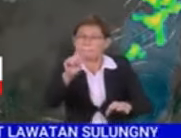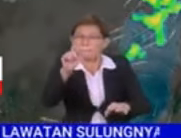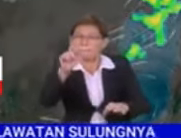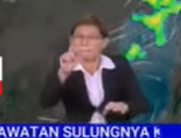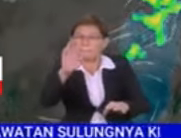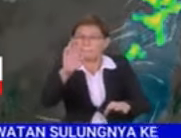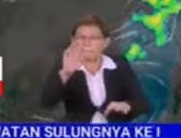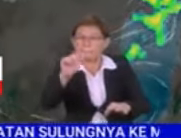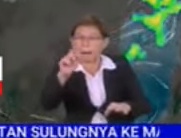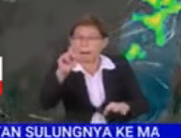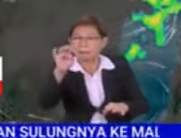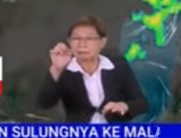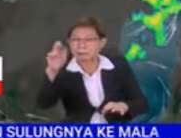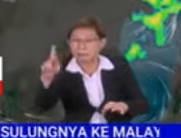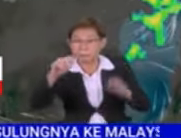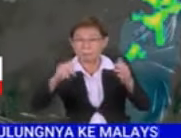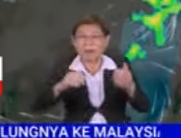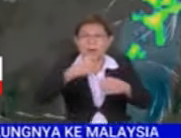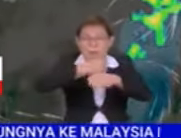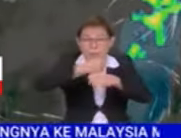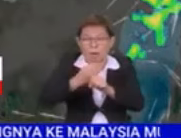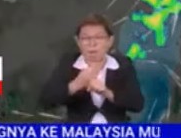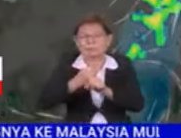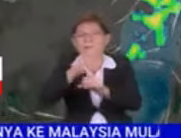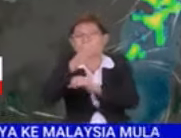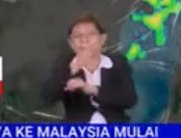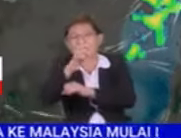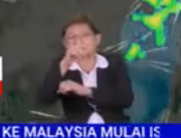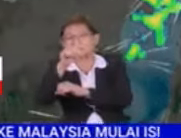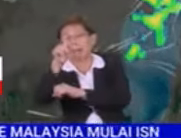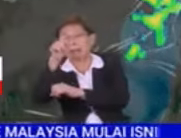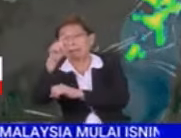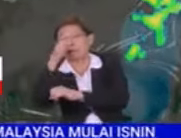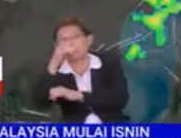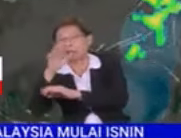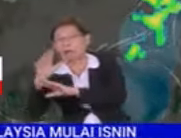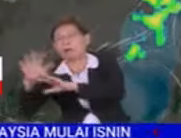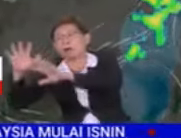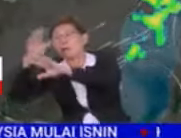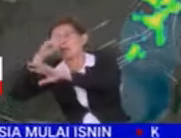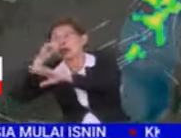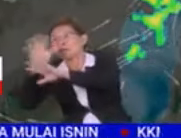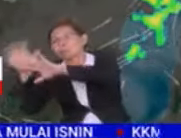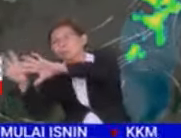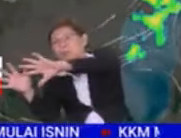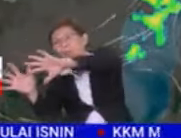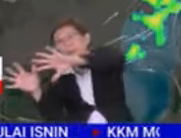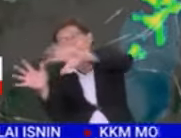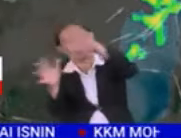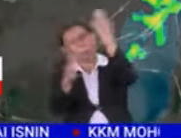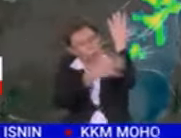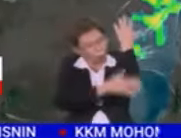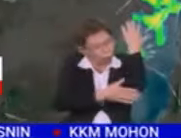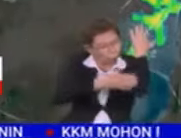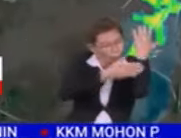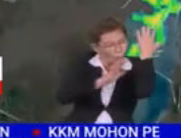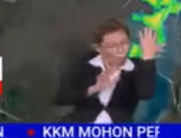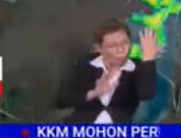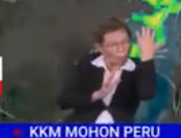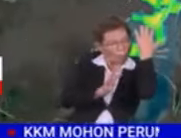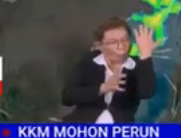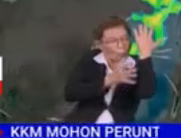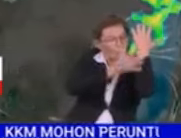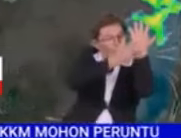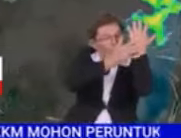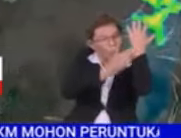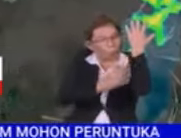di Selat Melaka dan bergerak menuju masuk ke daratan, terutamanya boleh menyebabkan hujan seteribu